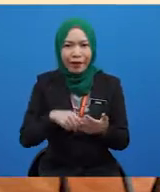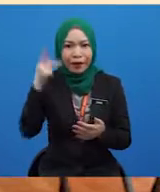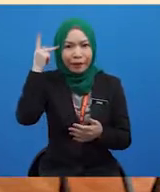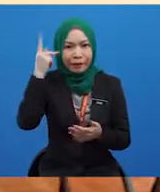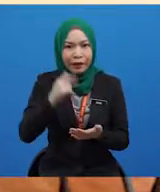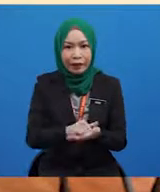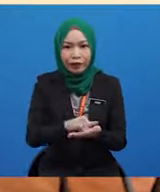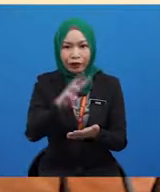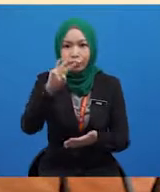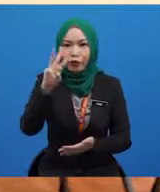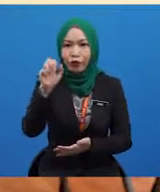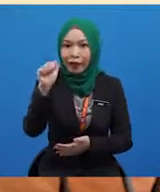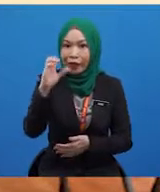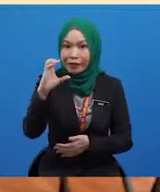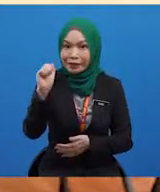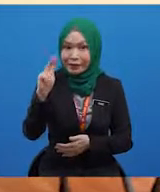sesebuah wacana.